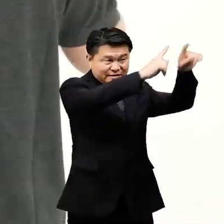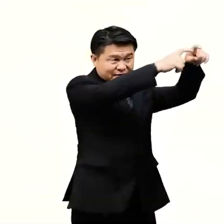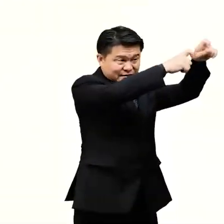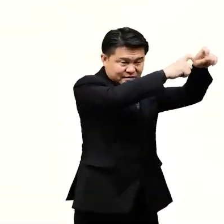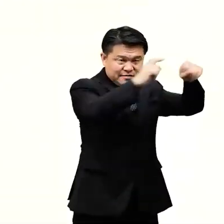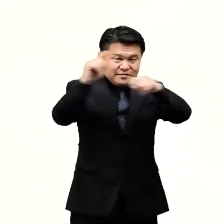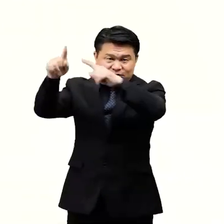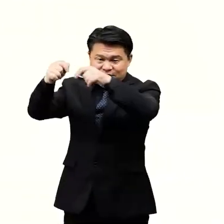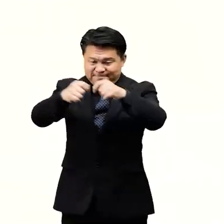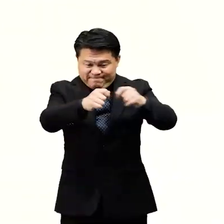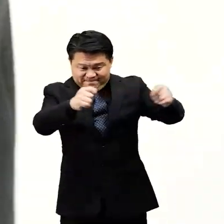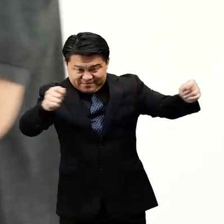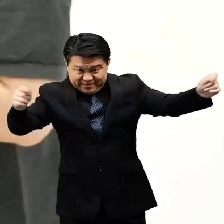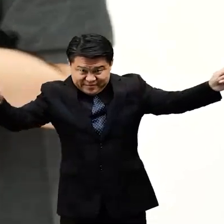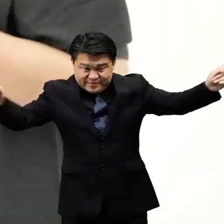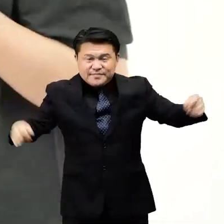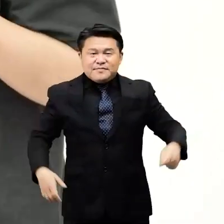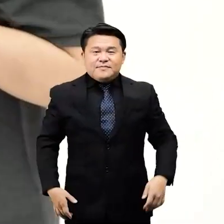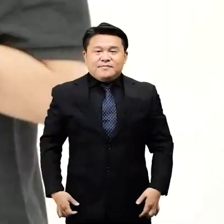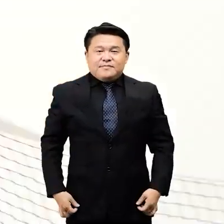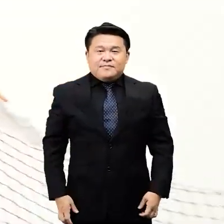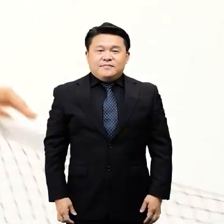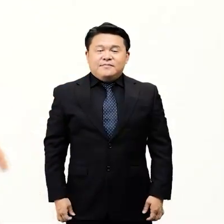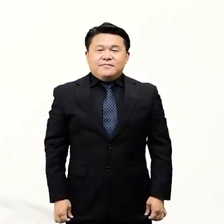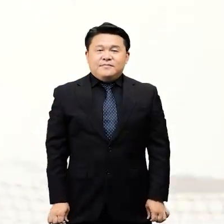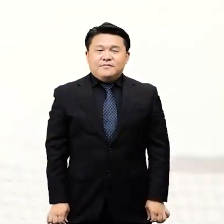걸고 팽팽하게 당겨질 수 있도록 합니다.